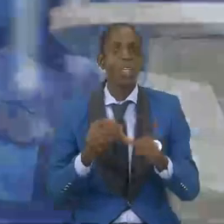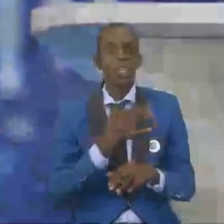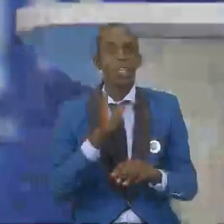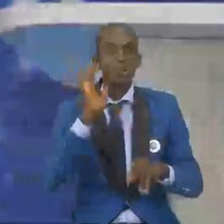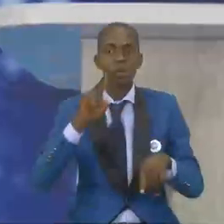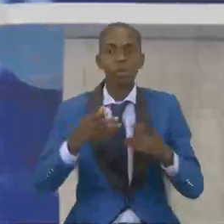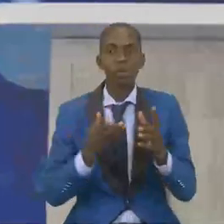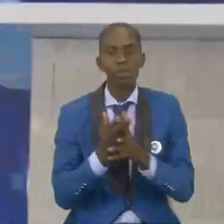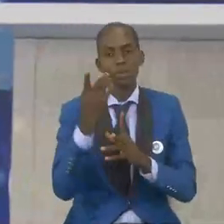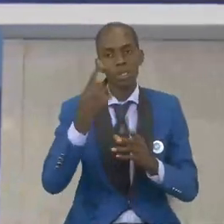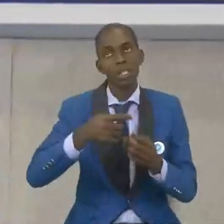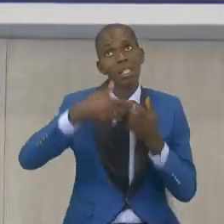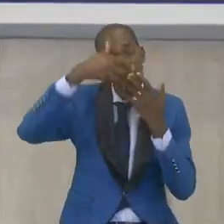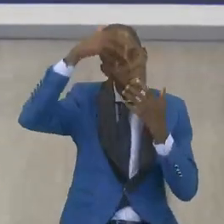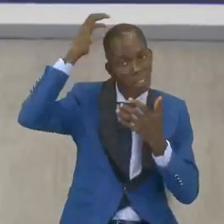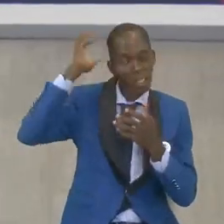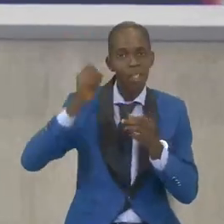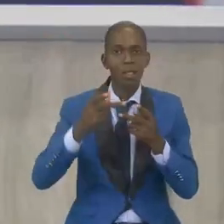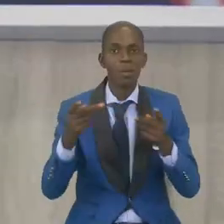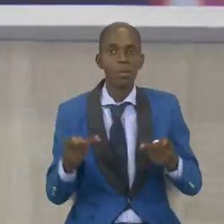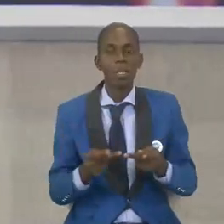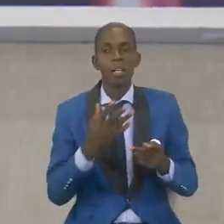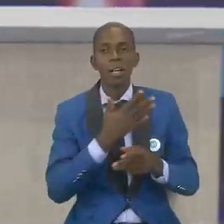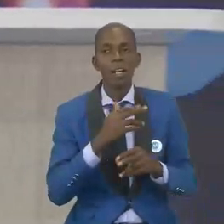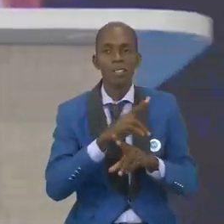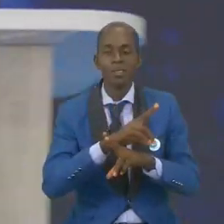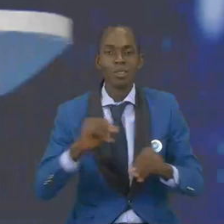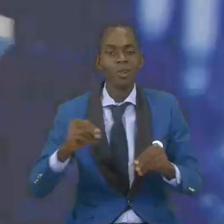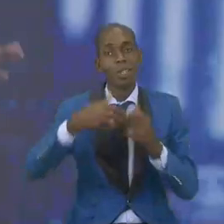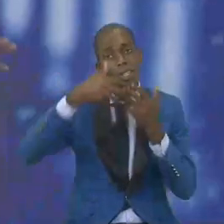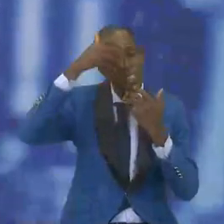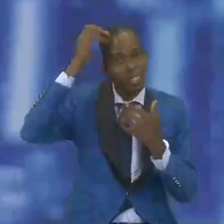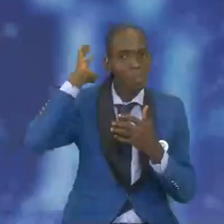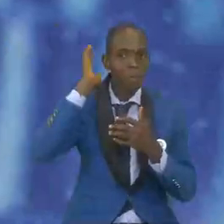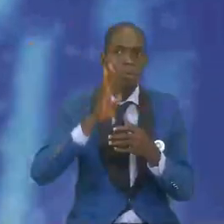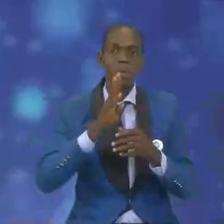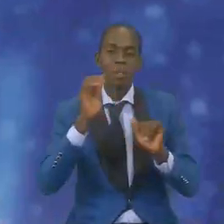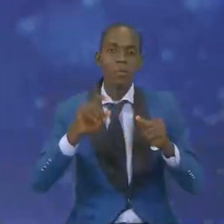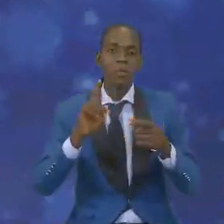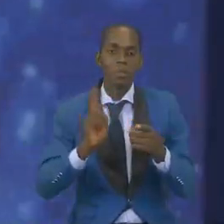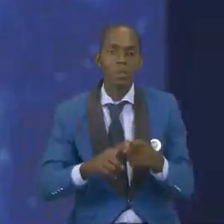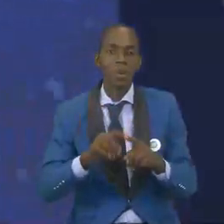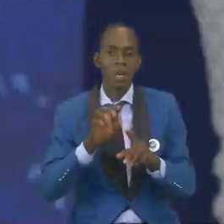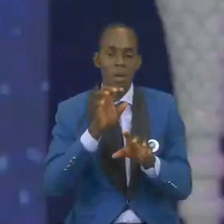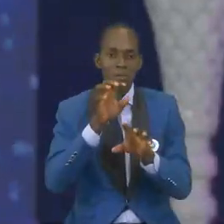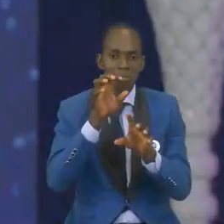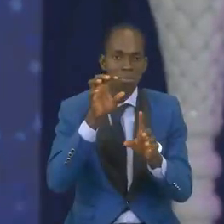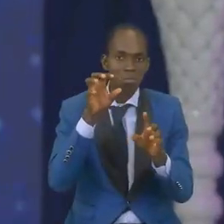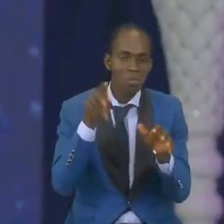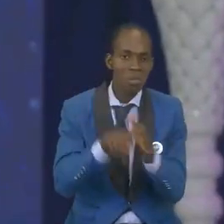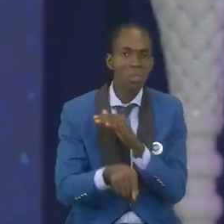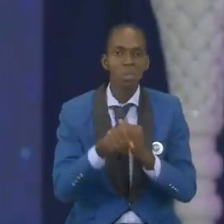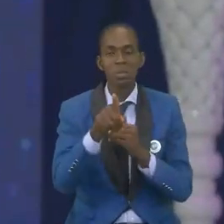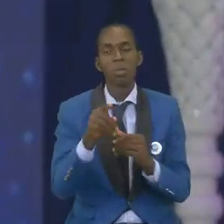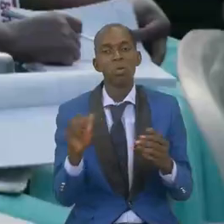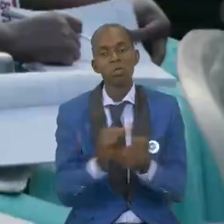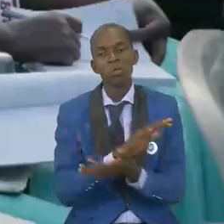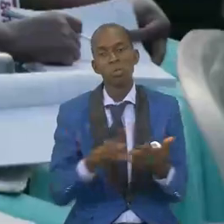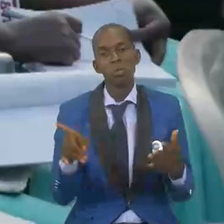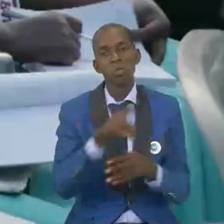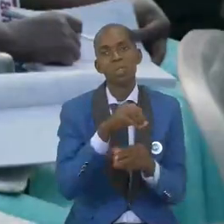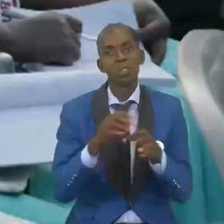de Jésus. Et si tu continues, tu vas passer par la fosse au lion. Et aucun lion ne